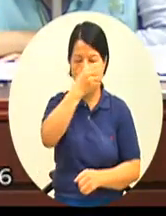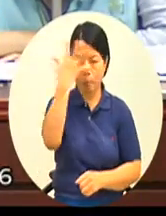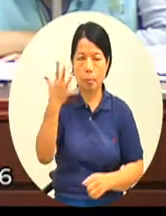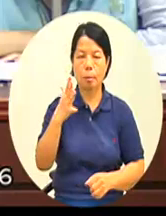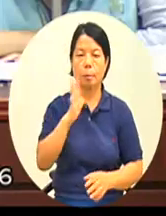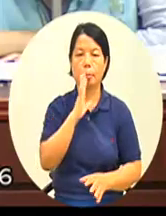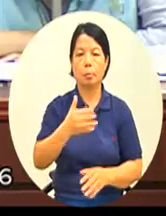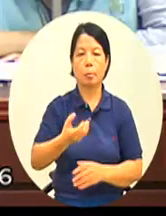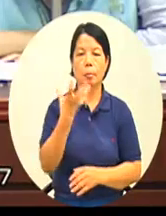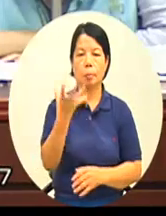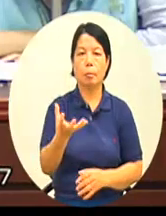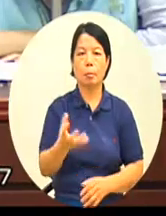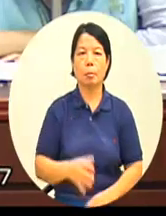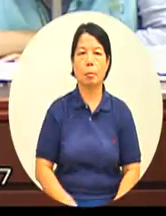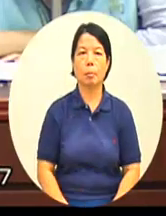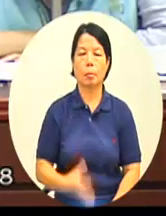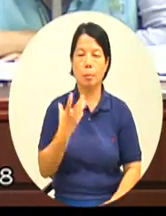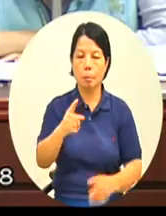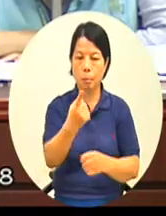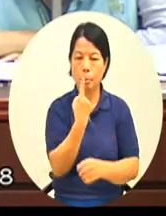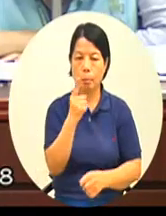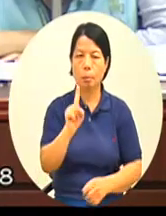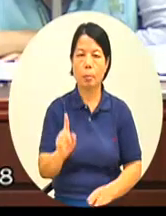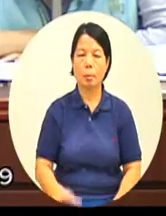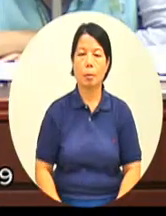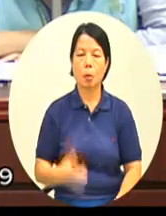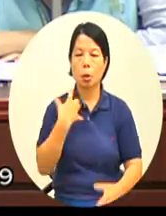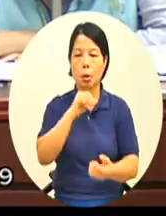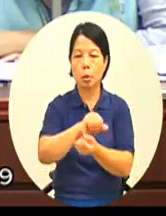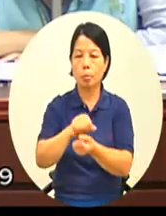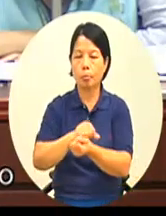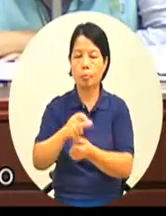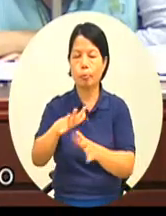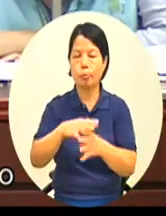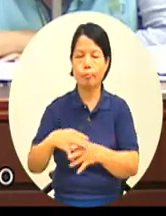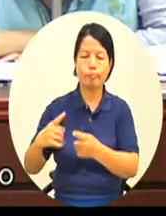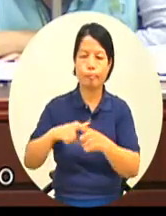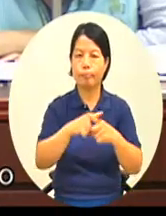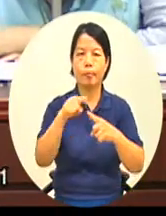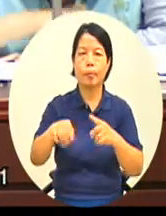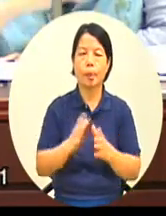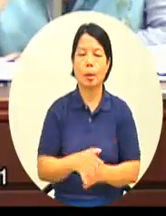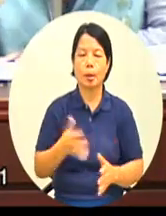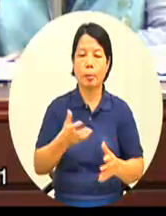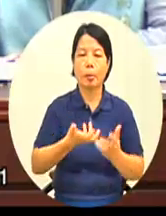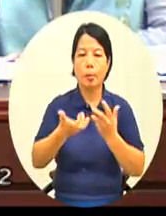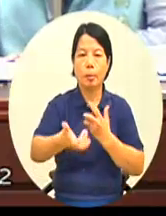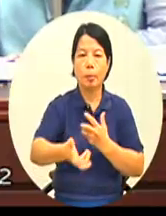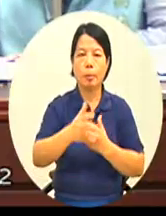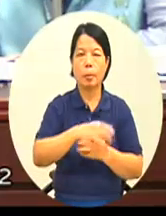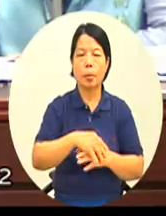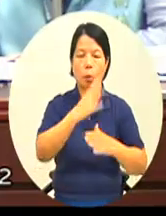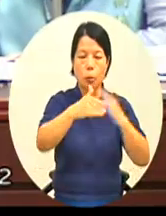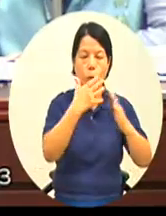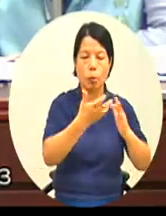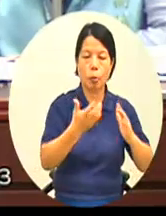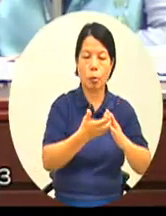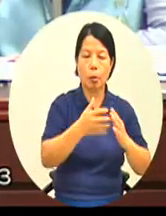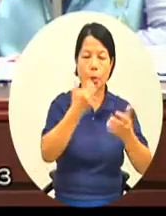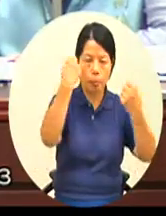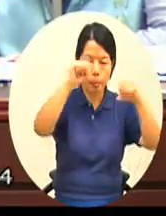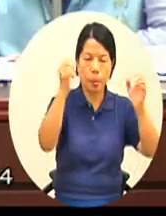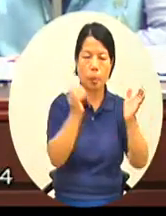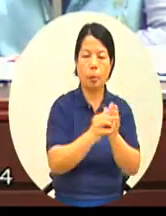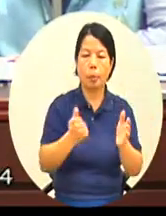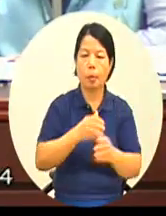比较高。那比较高的原因有一个是摩擦性的失业，因为他们刚离开学 校园要进入职